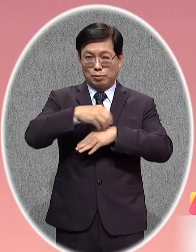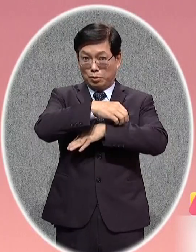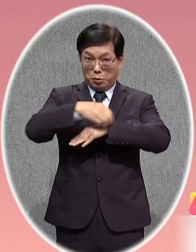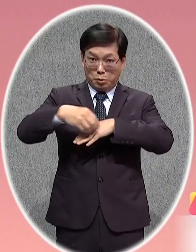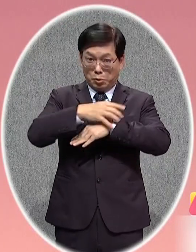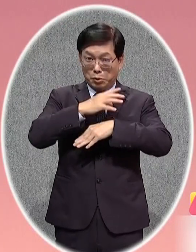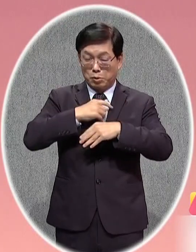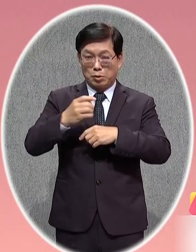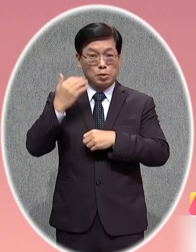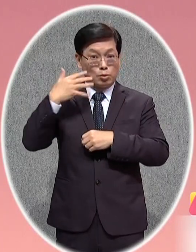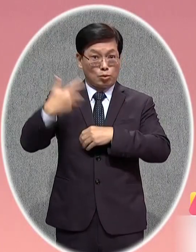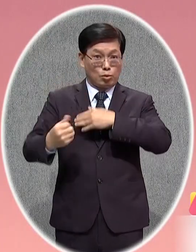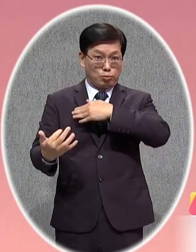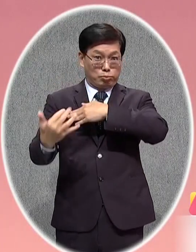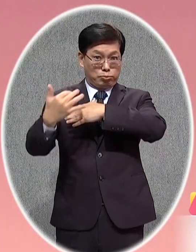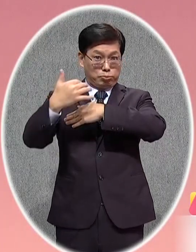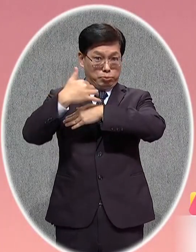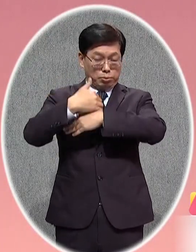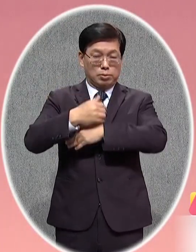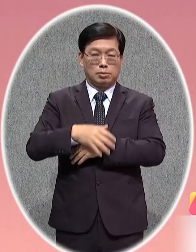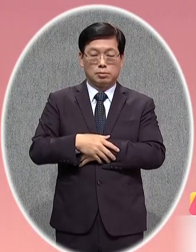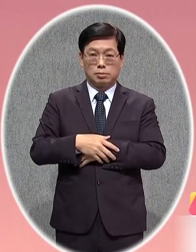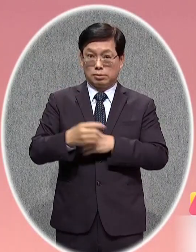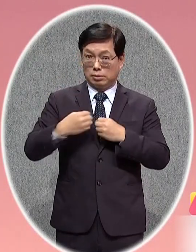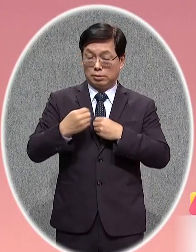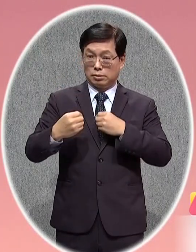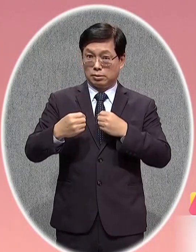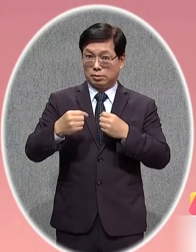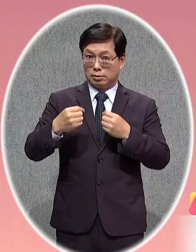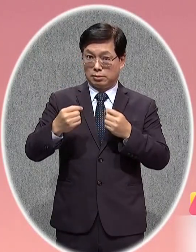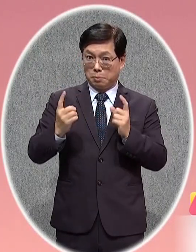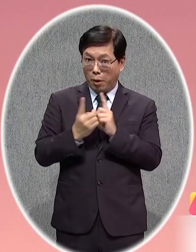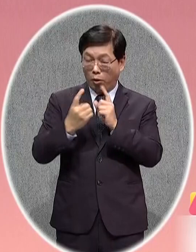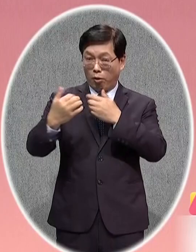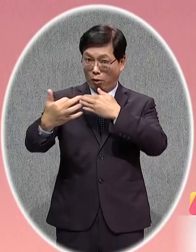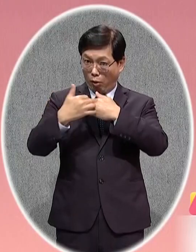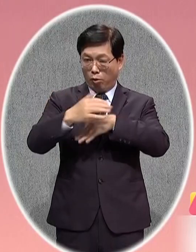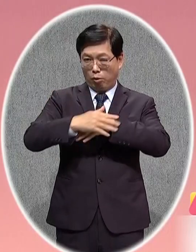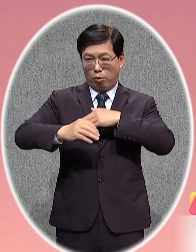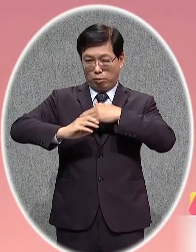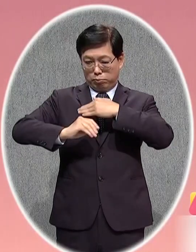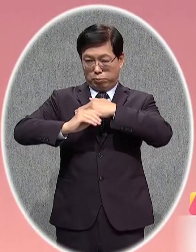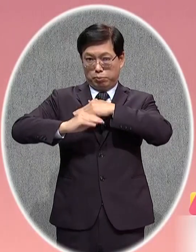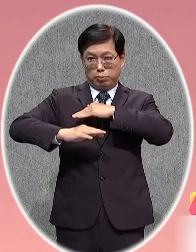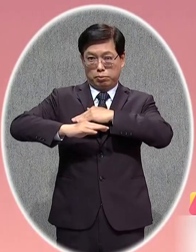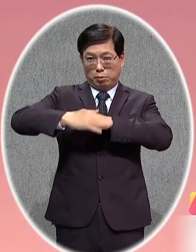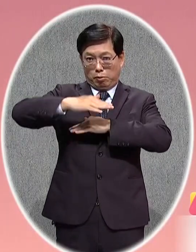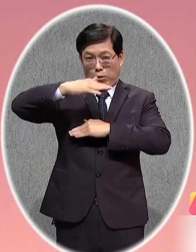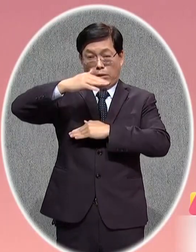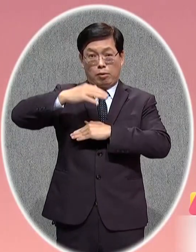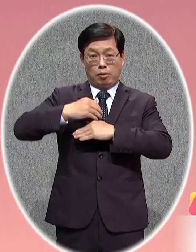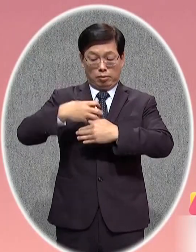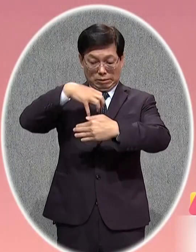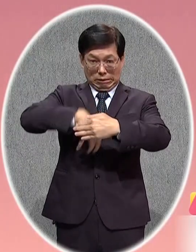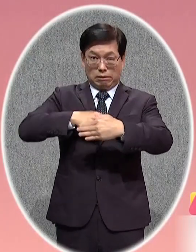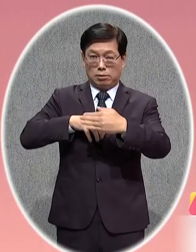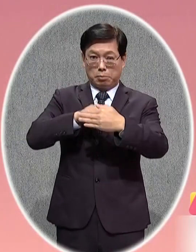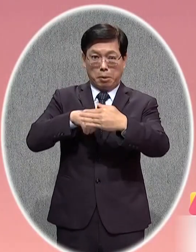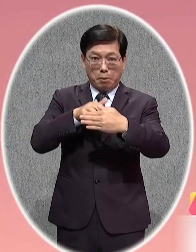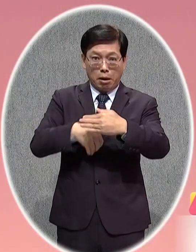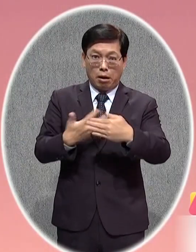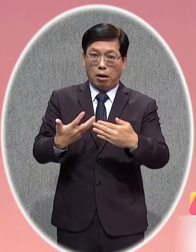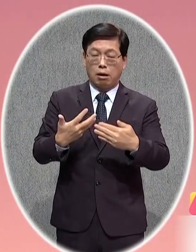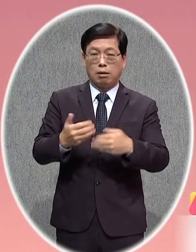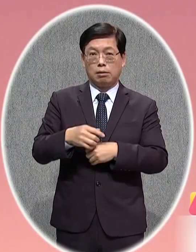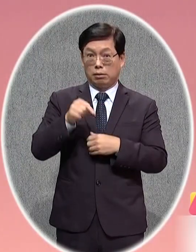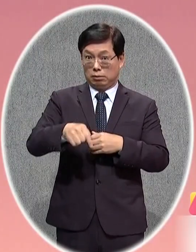就是在海流进来的这一面，迎向海流的这一面是淤积，背向海流的那一面是侵蚀的状况。